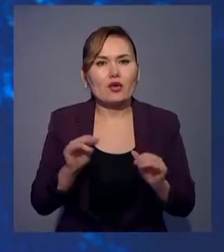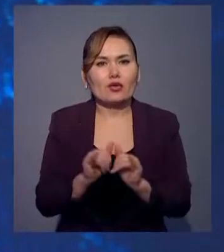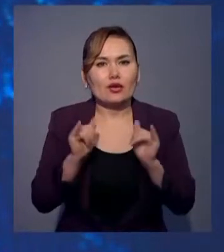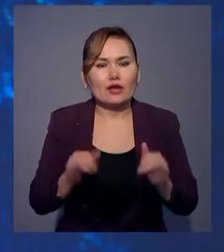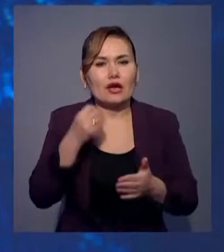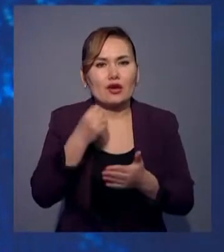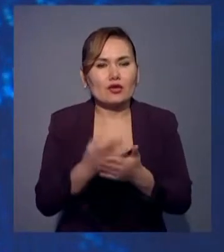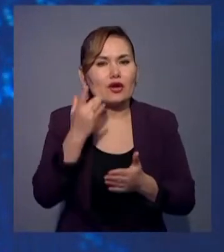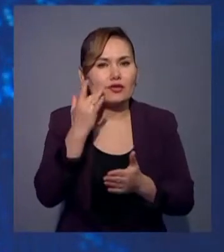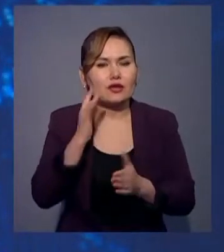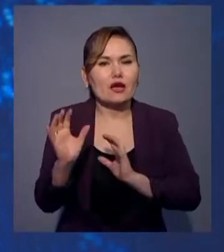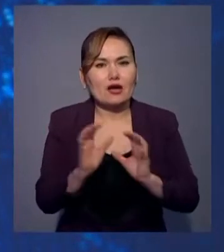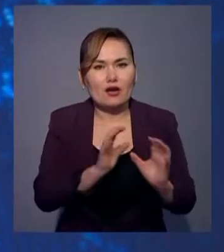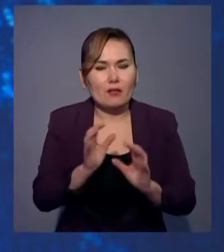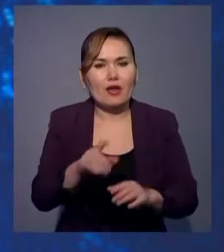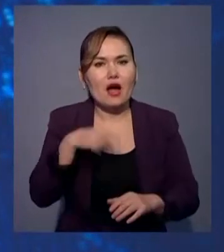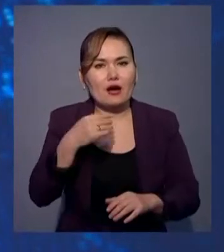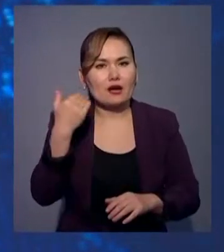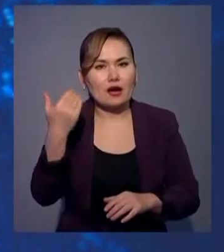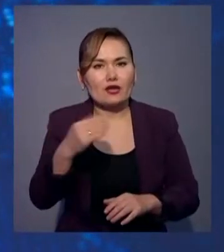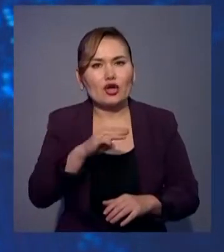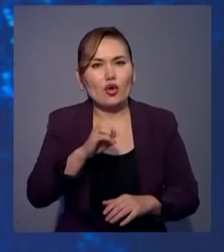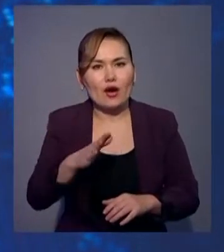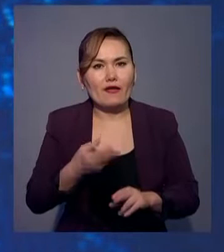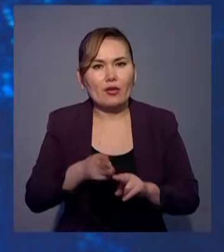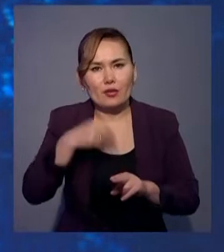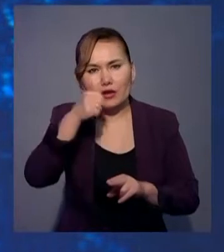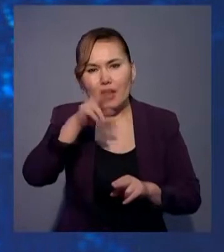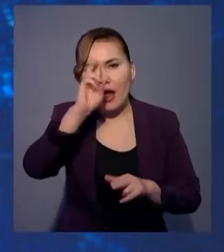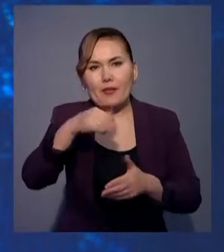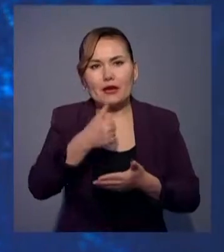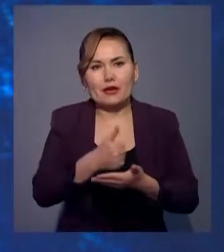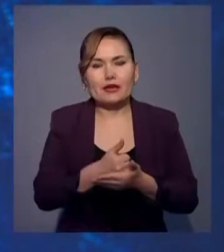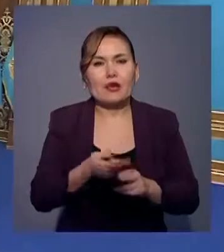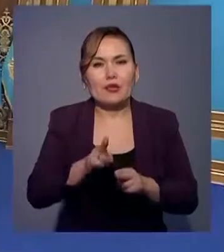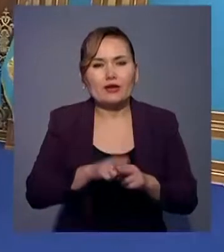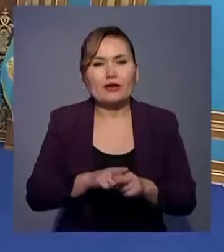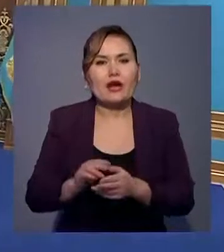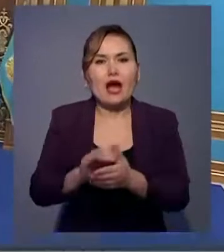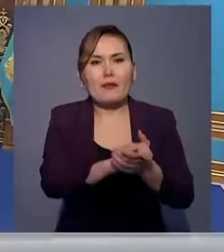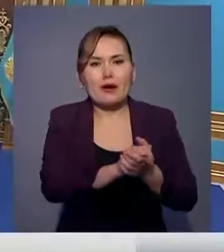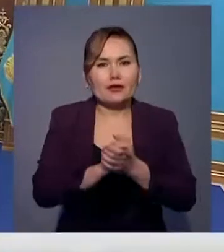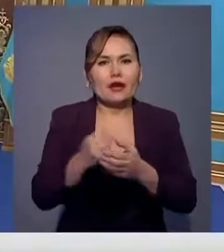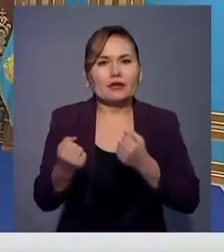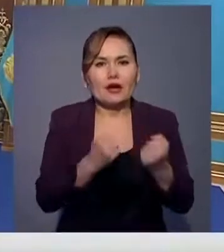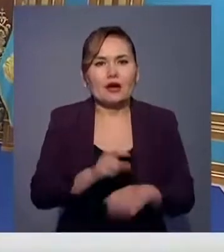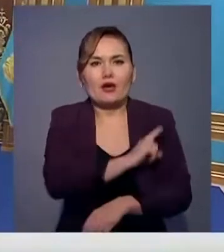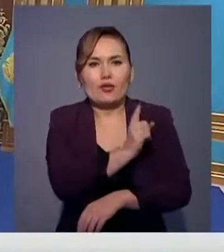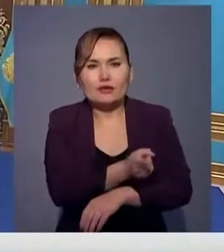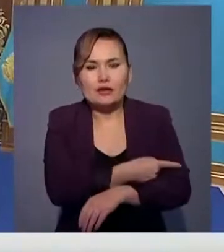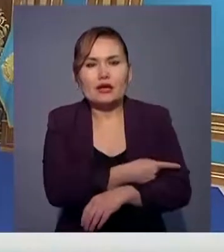өрлеу құндылықтарына берік боламыз, деді Қасым Жомарт Тоқаев. Биыл мемлекет басшысы сындарлы ынтымақтастықты нығайту